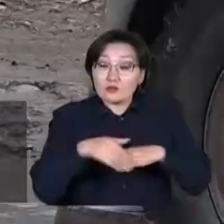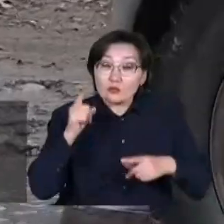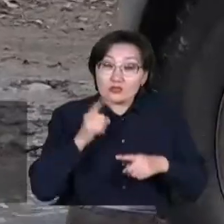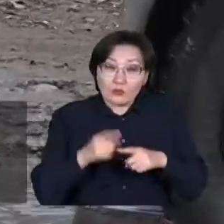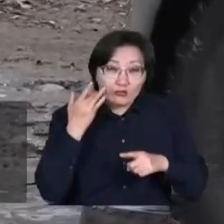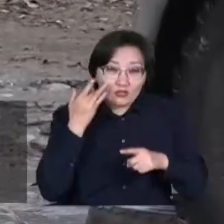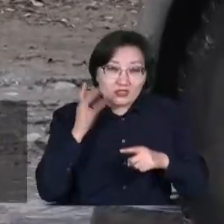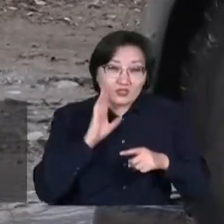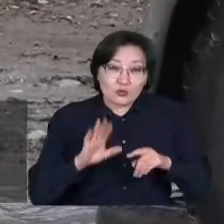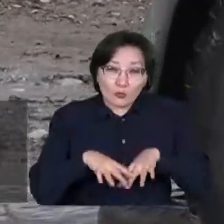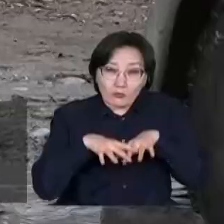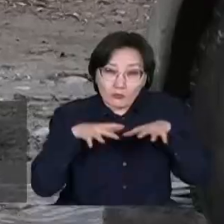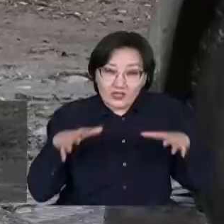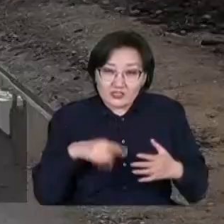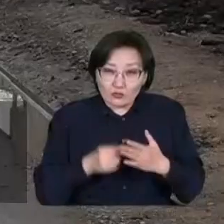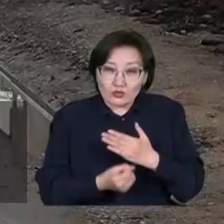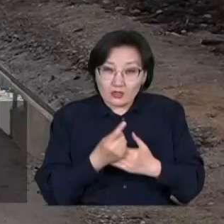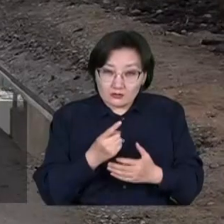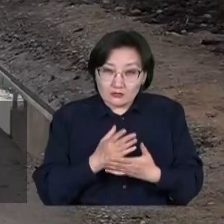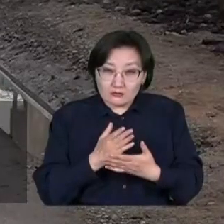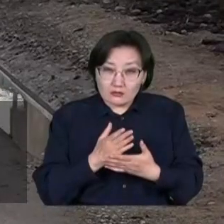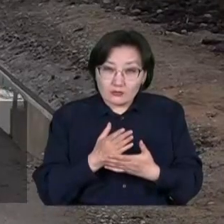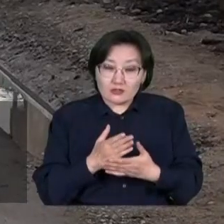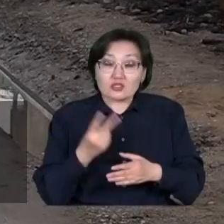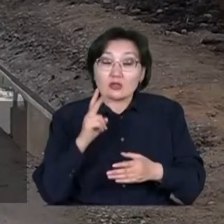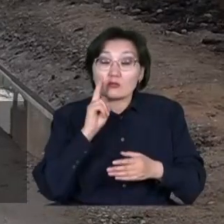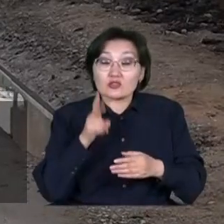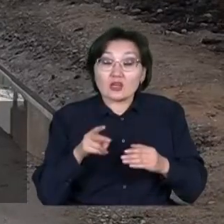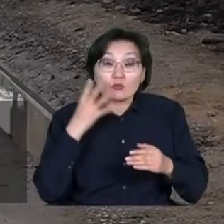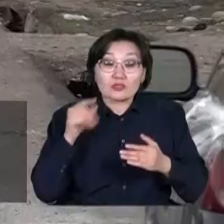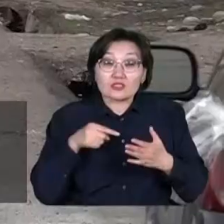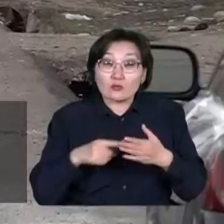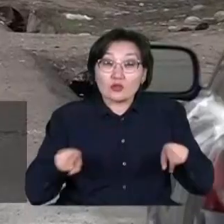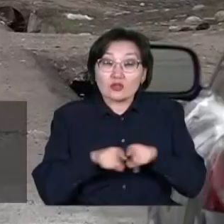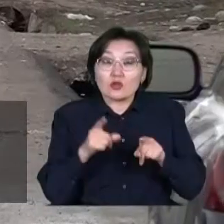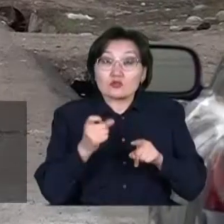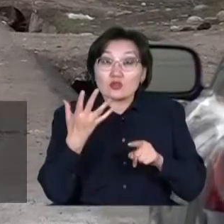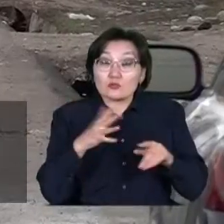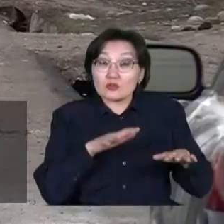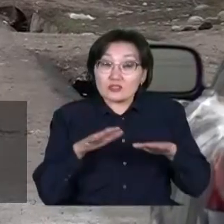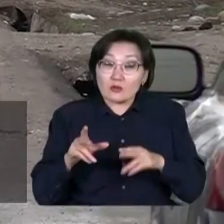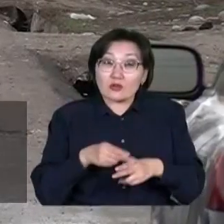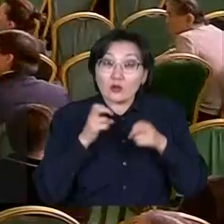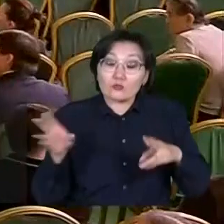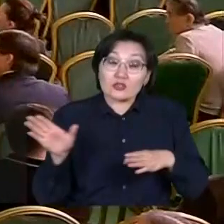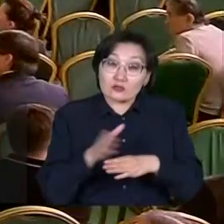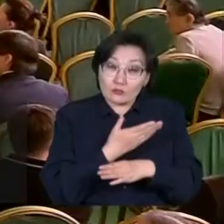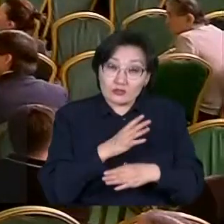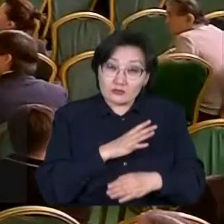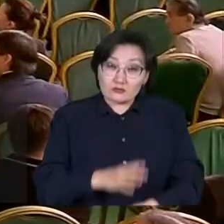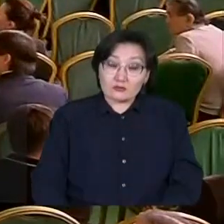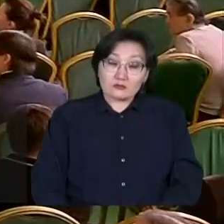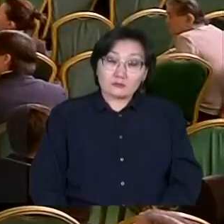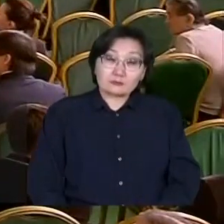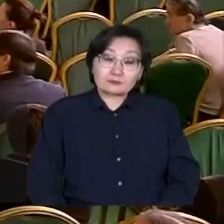үнемі су басу мәселесі туындайтын көрінеді. Айта кеткен жөн, 2 жыл ішінде Алматыда осындай 105 учаскеде қауіп жойылды. Если в